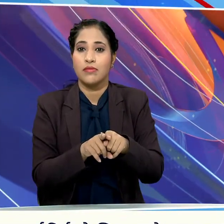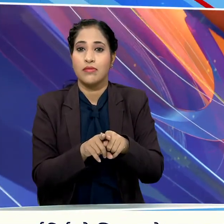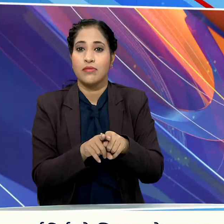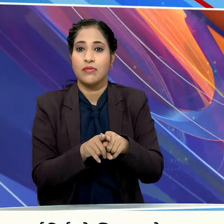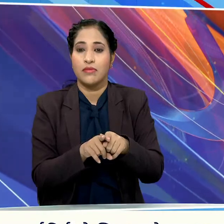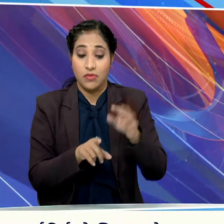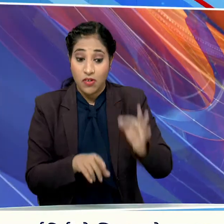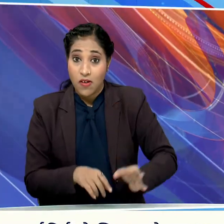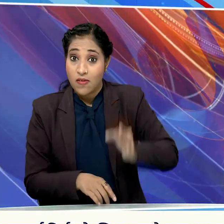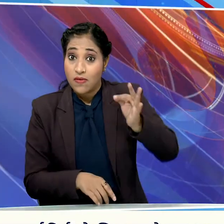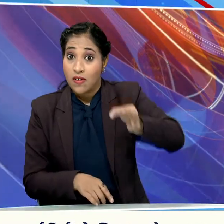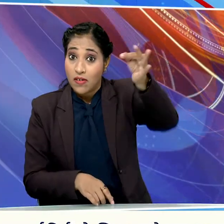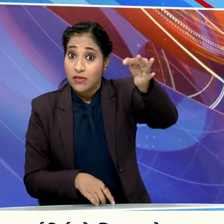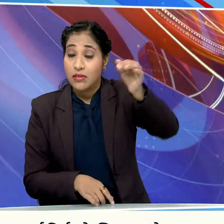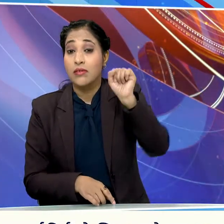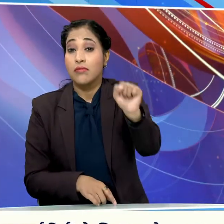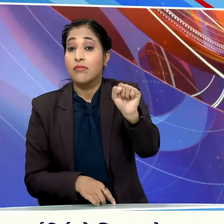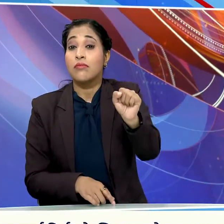भविष्य में